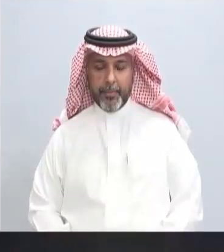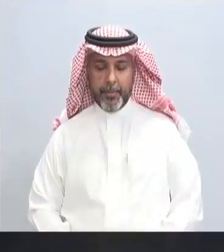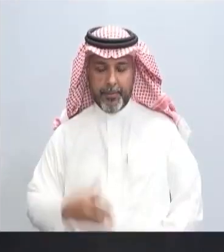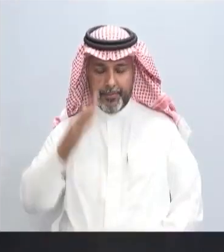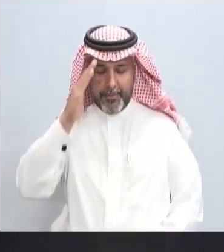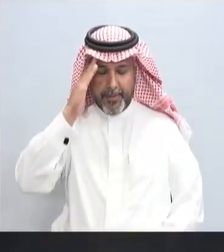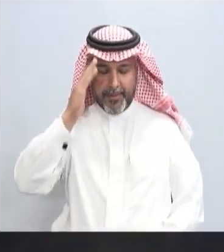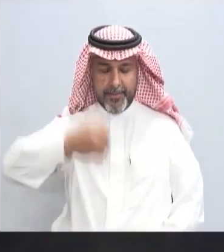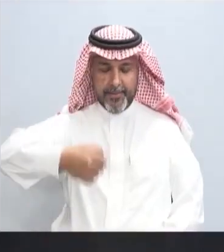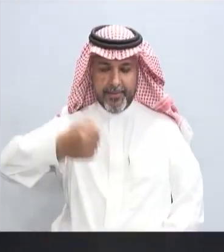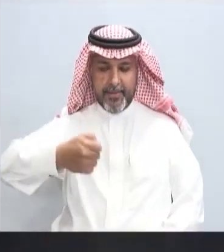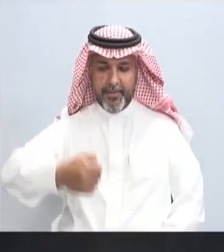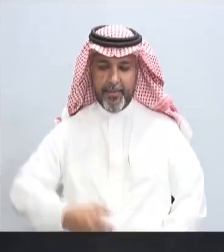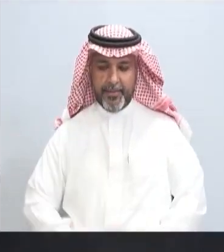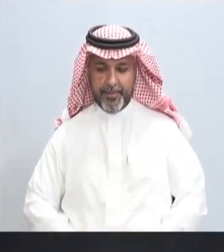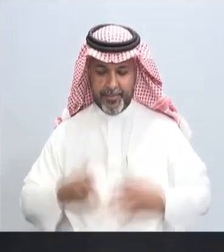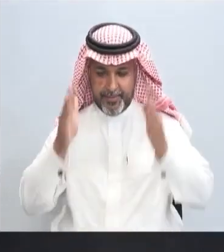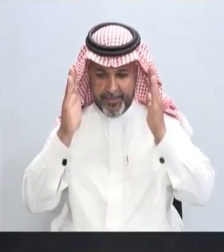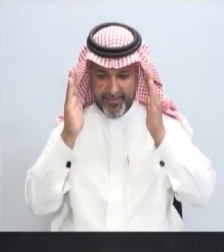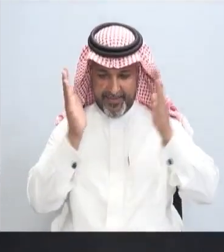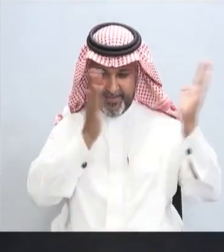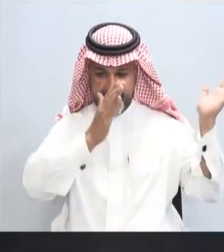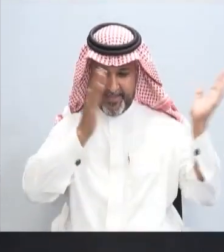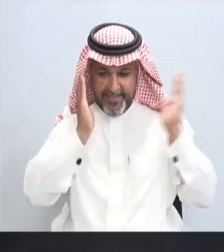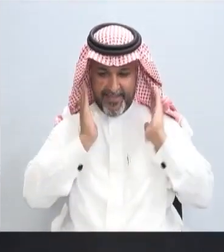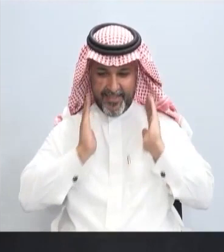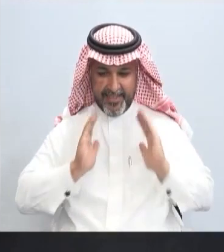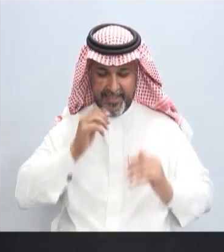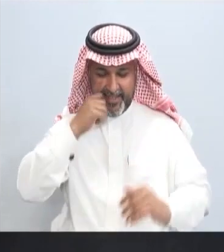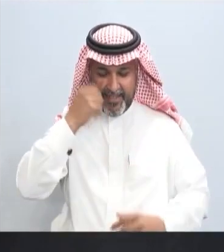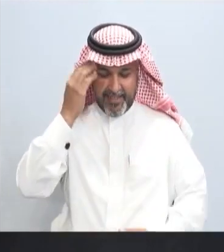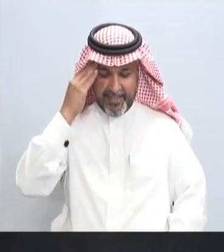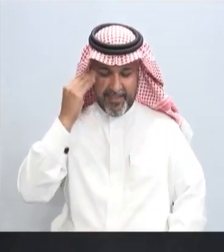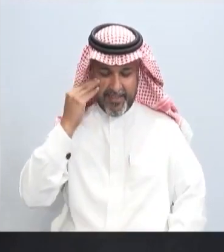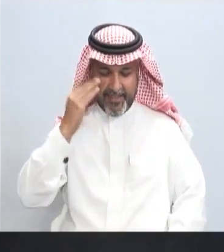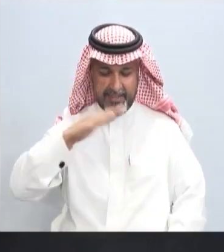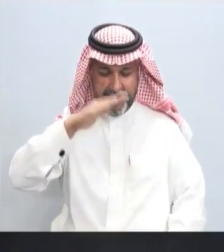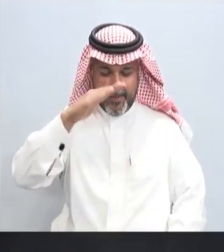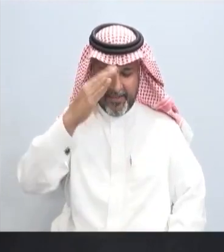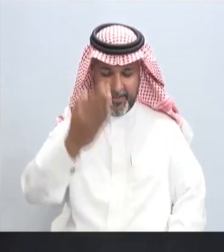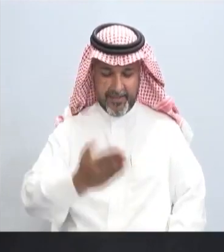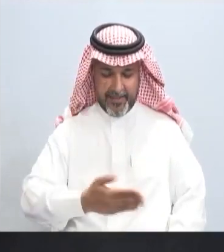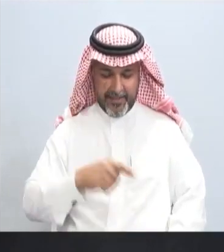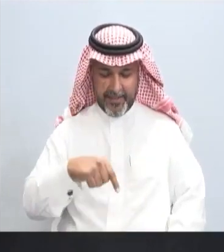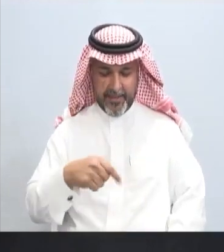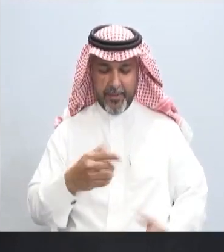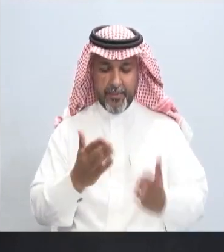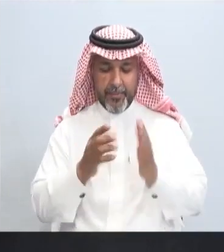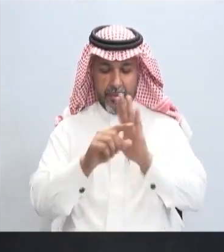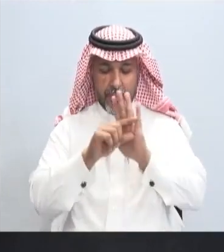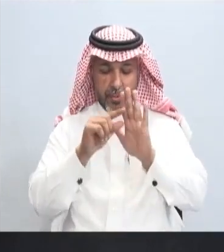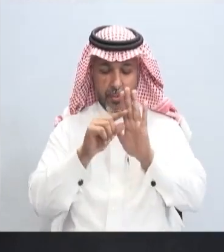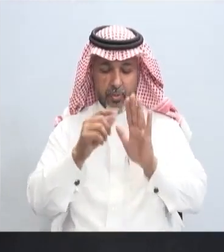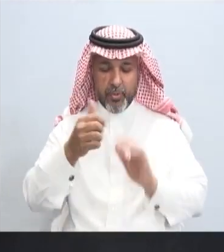السلام عليكم ورحمه الله وبركاته اهلا وسهلا بكم اعزائي الطلاب والطالبات في ثرائه الثاني اللي راح نتكلم فيه عن